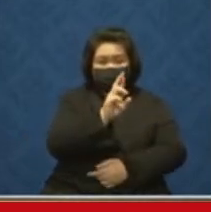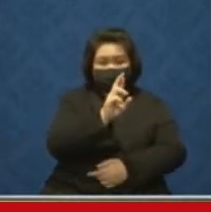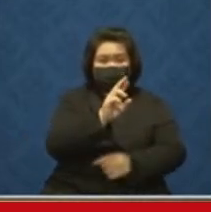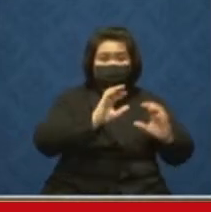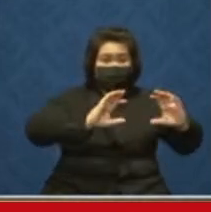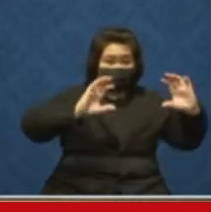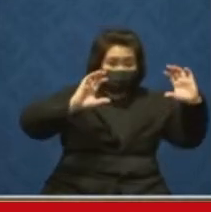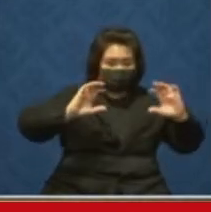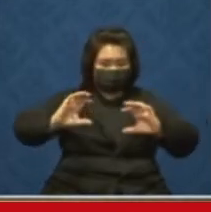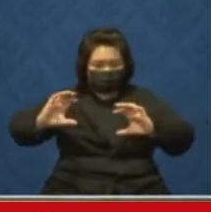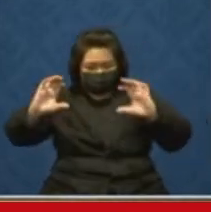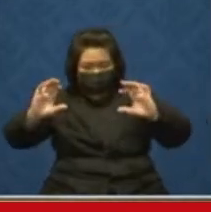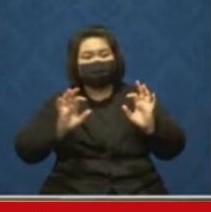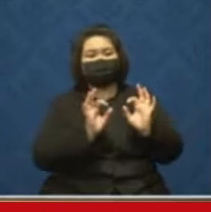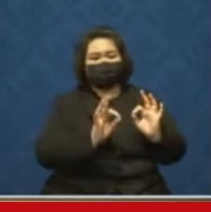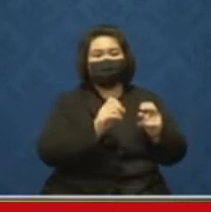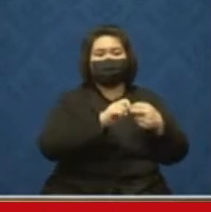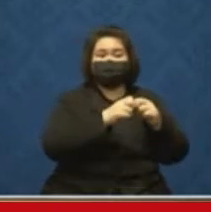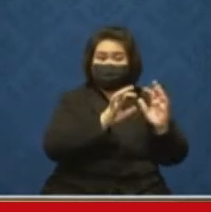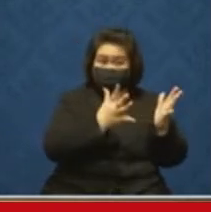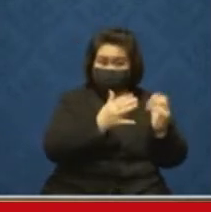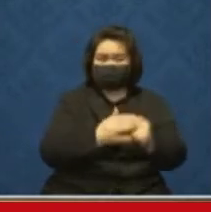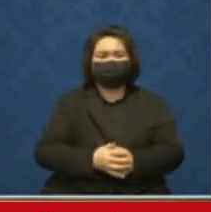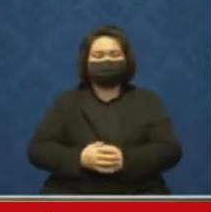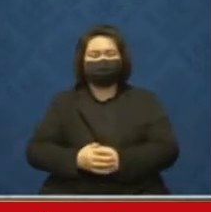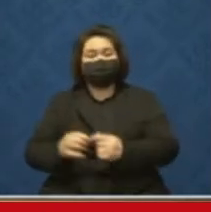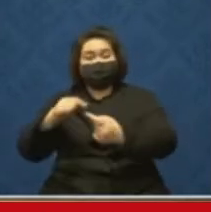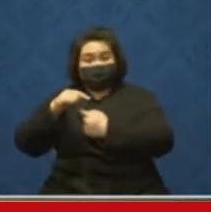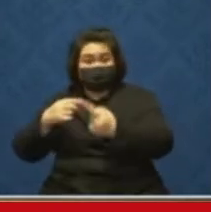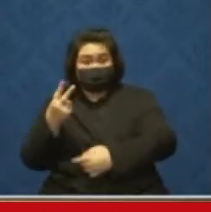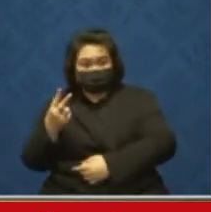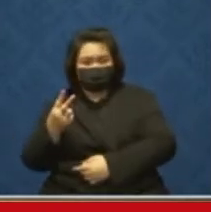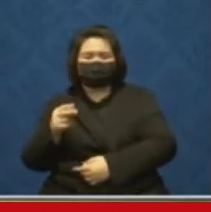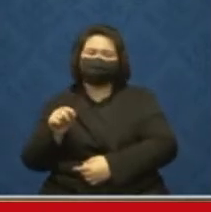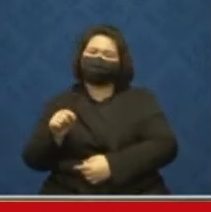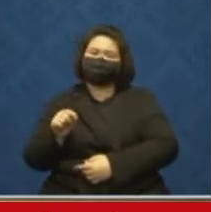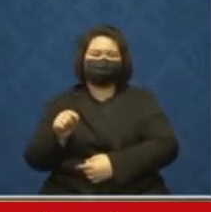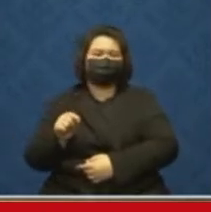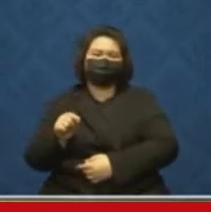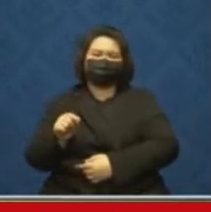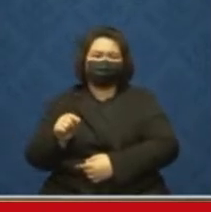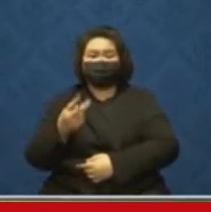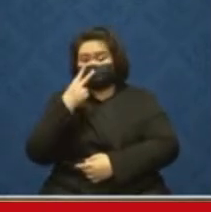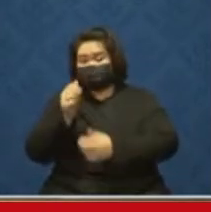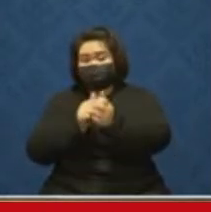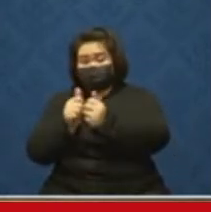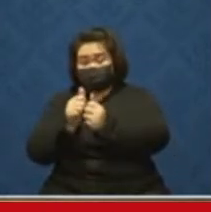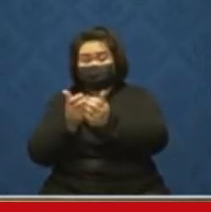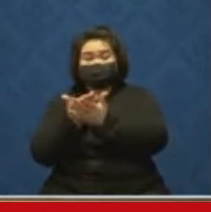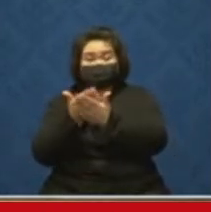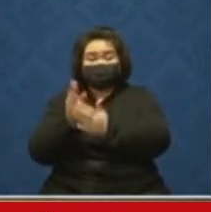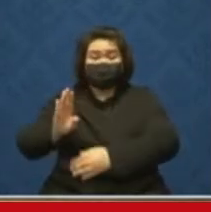G กับ CAD อัี้มปัหาอะไรแต่รอที่สองครับ เป็นการบิด มิดการประมูลนะครั